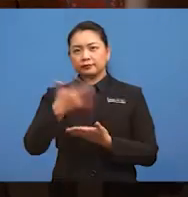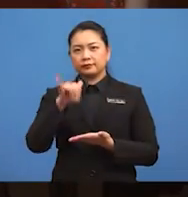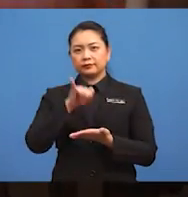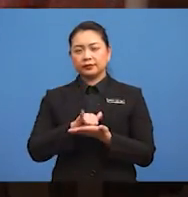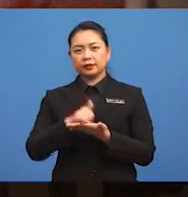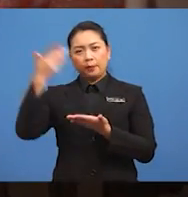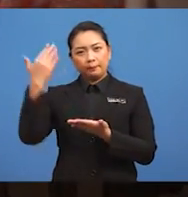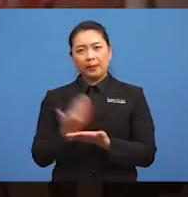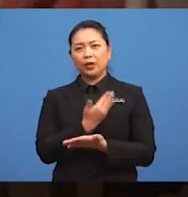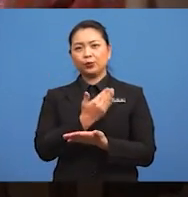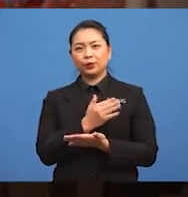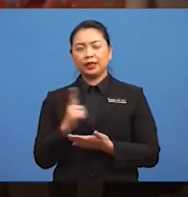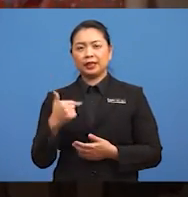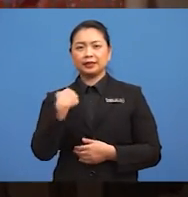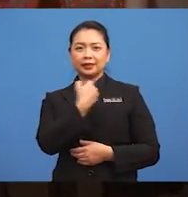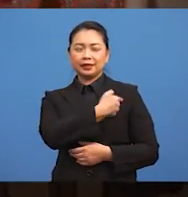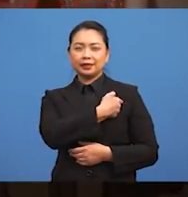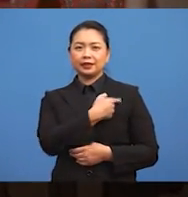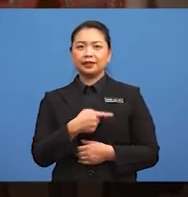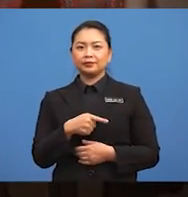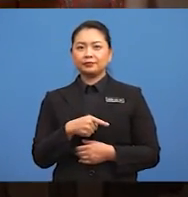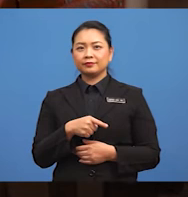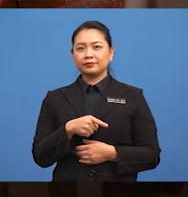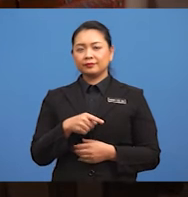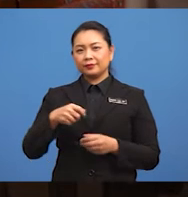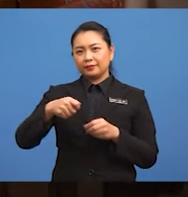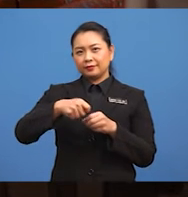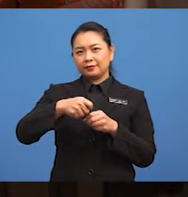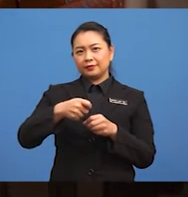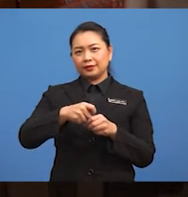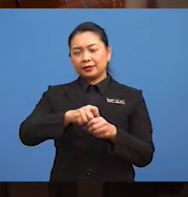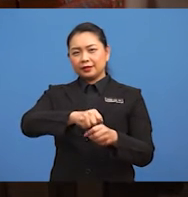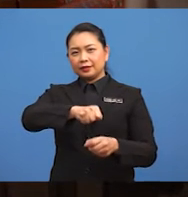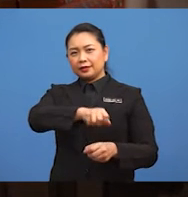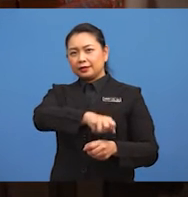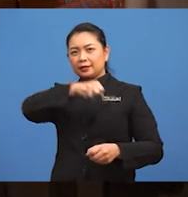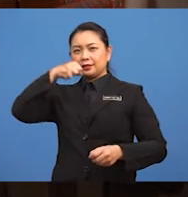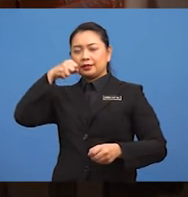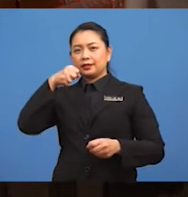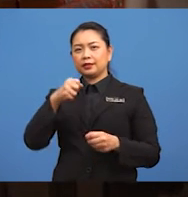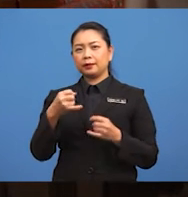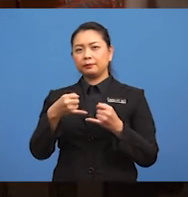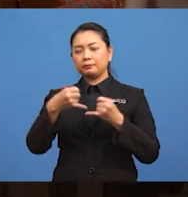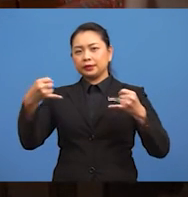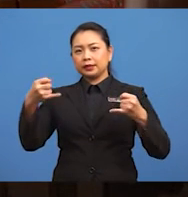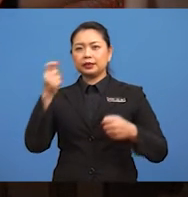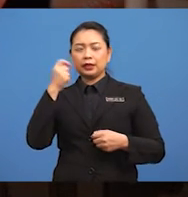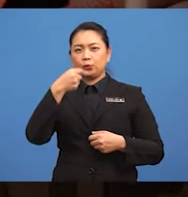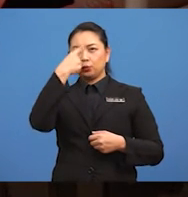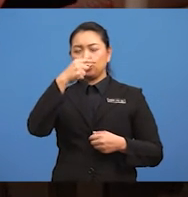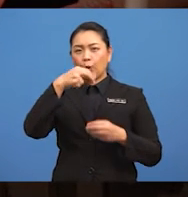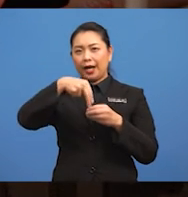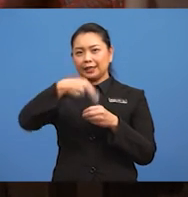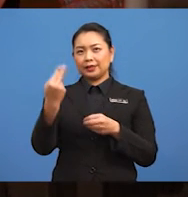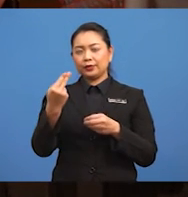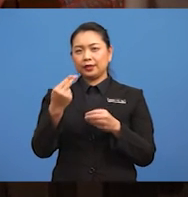Setelah itu, barulah kita tarik benang jahitan sementara tadi untuk menghasilkan